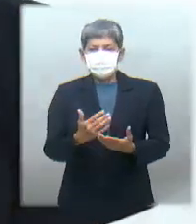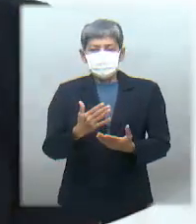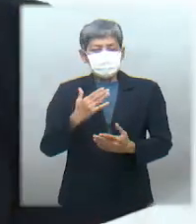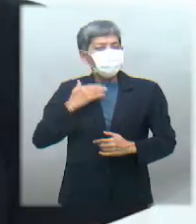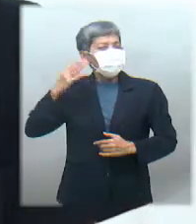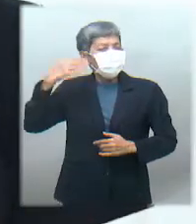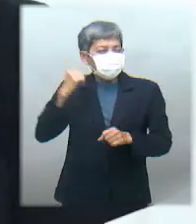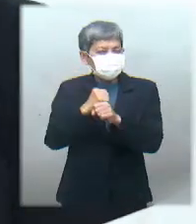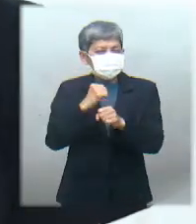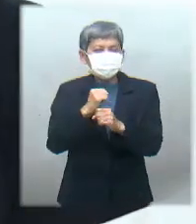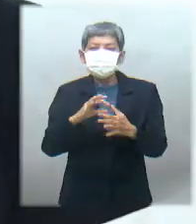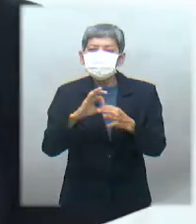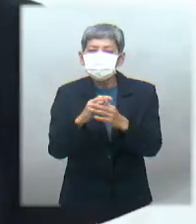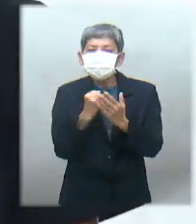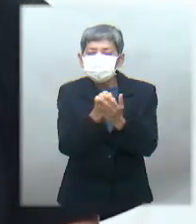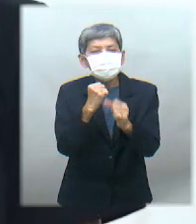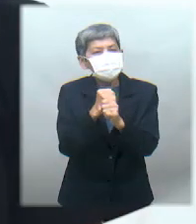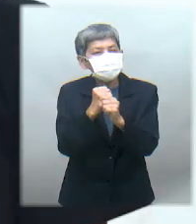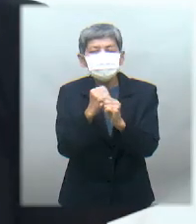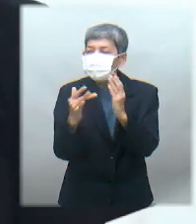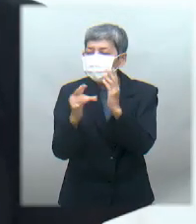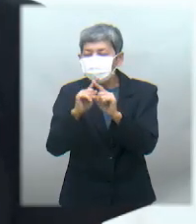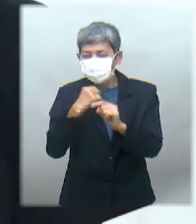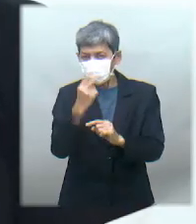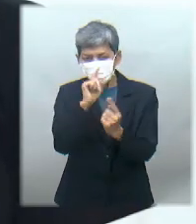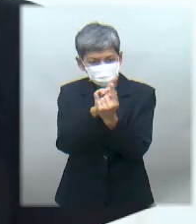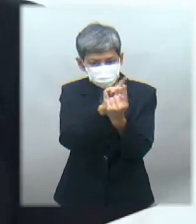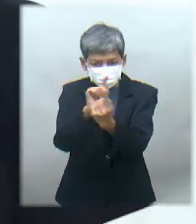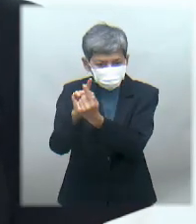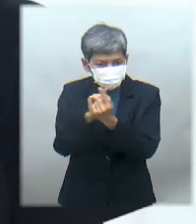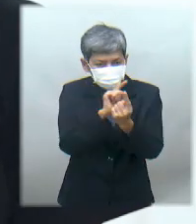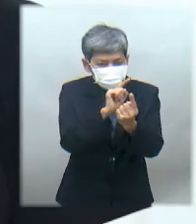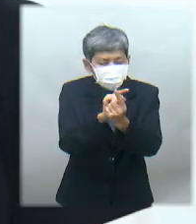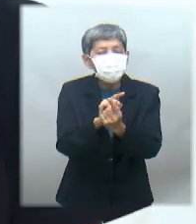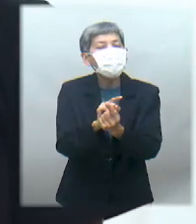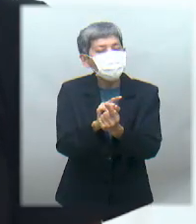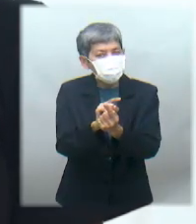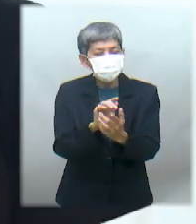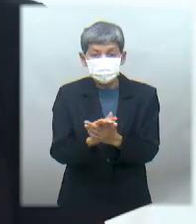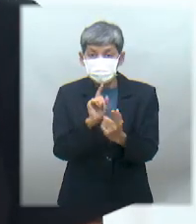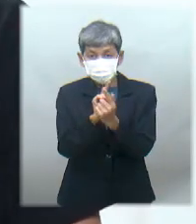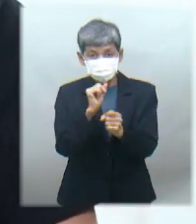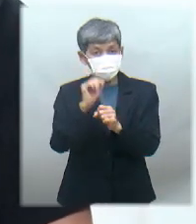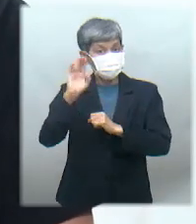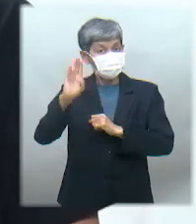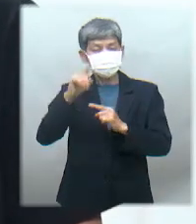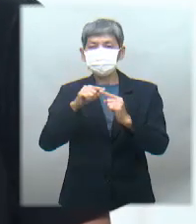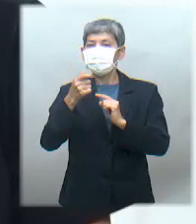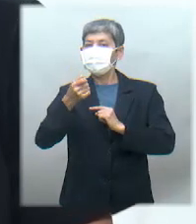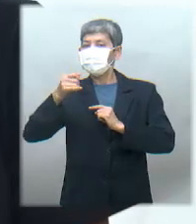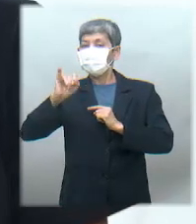ต้endoGI เราเป Sver Islamicureเรามา processorsarnende Dayี่ Unaiเคงก่าii